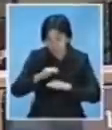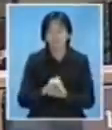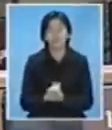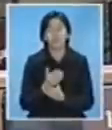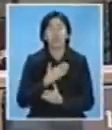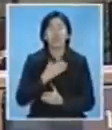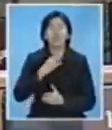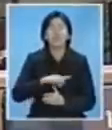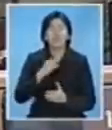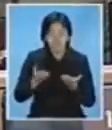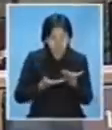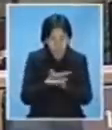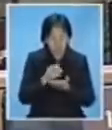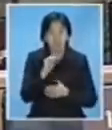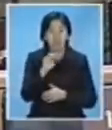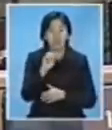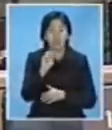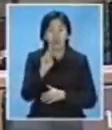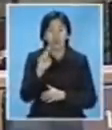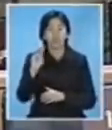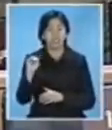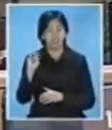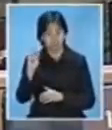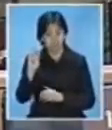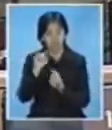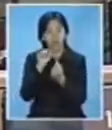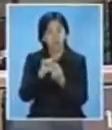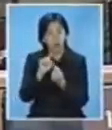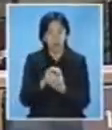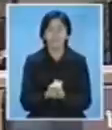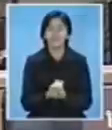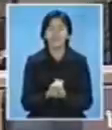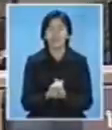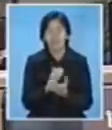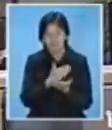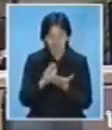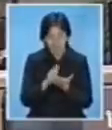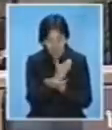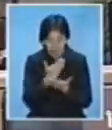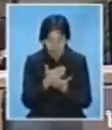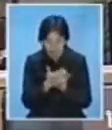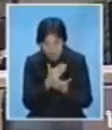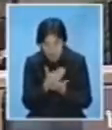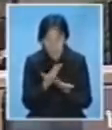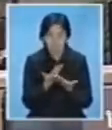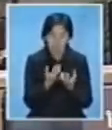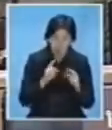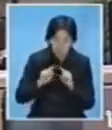จรจาในกรอบ MOU CC ที่เน้นการแบ่งโซนและการแบ่งสัดส่วนผลประโยชน์โดย